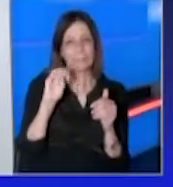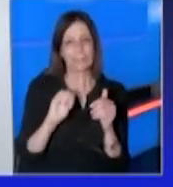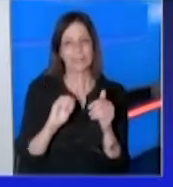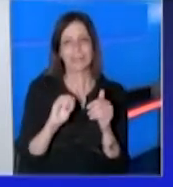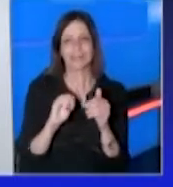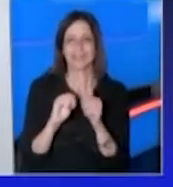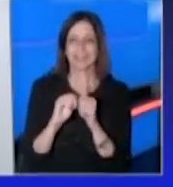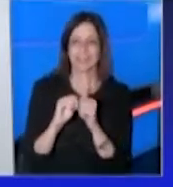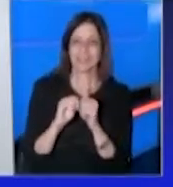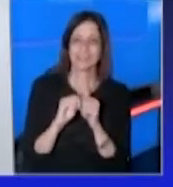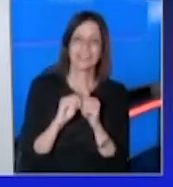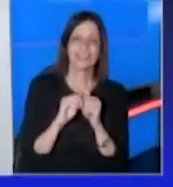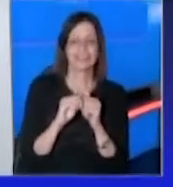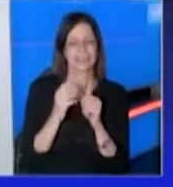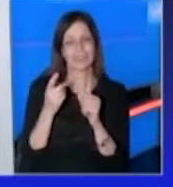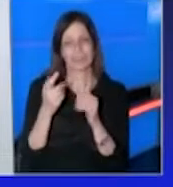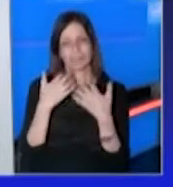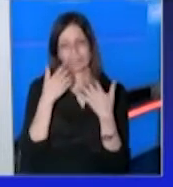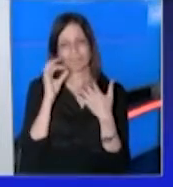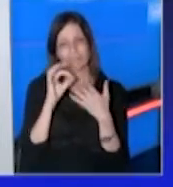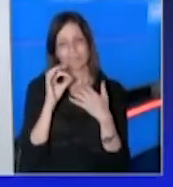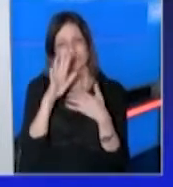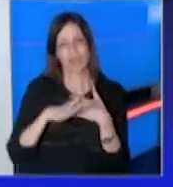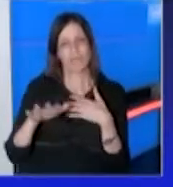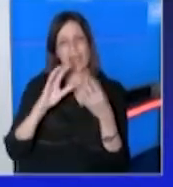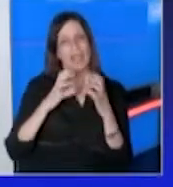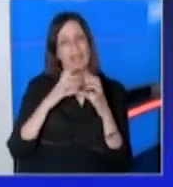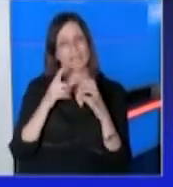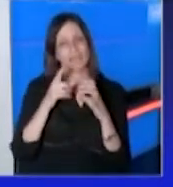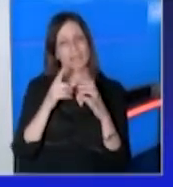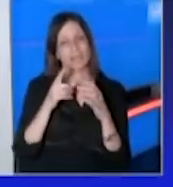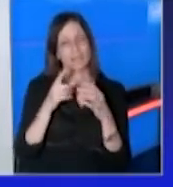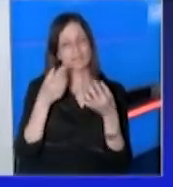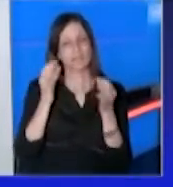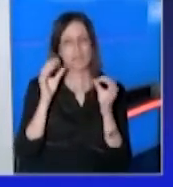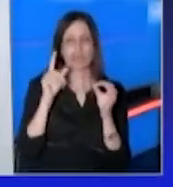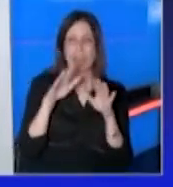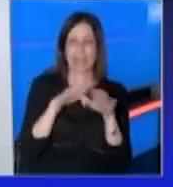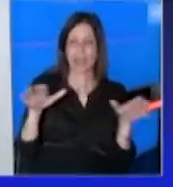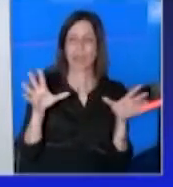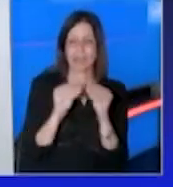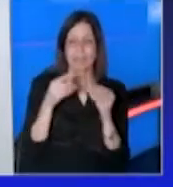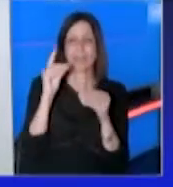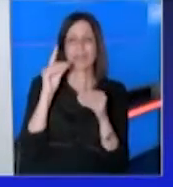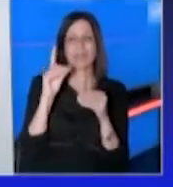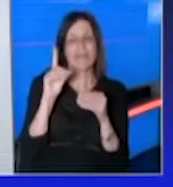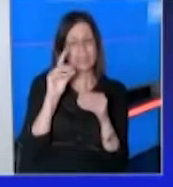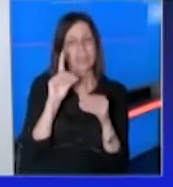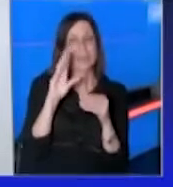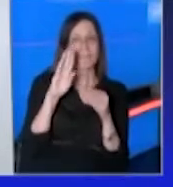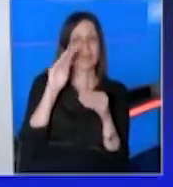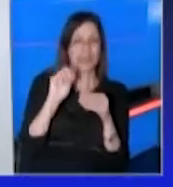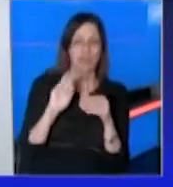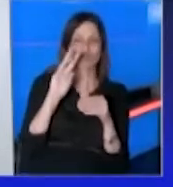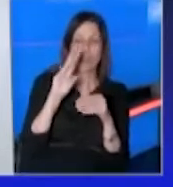וחתרעת. התסקיט שלנו על המרחב הכפרי ופריבילגיית הקרקעות. איתי נמצא דוד בן שבת, האיש שבעצם